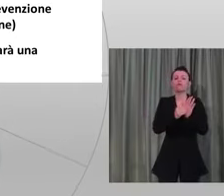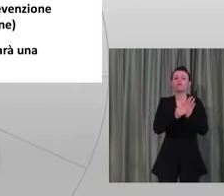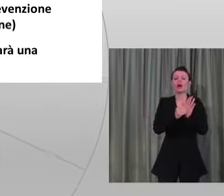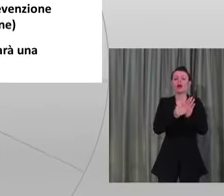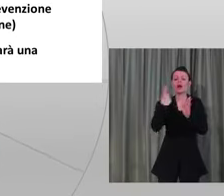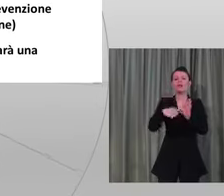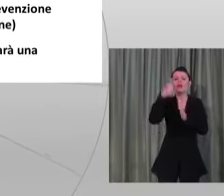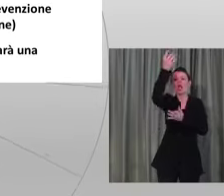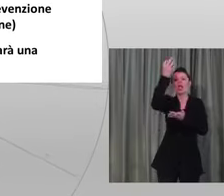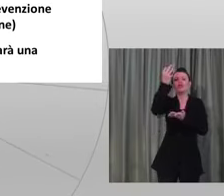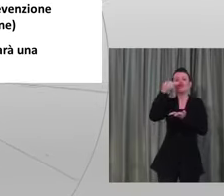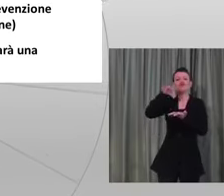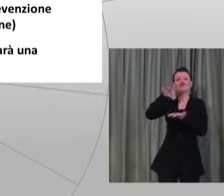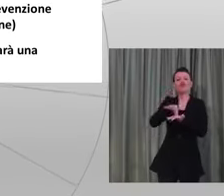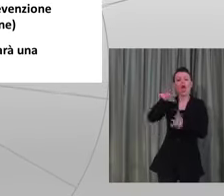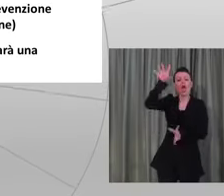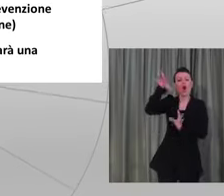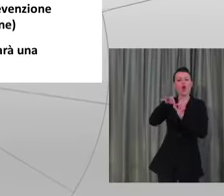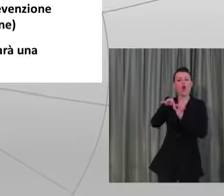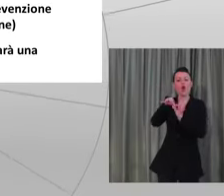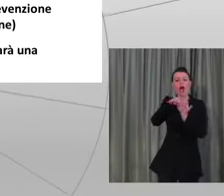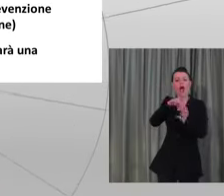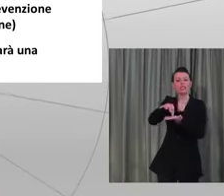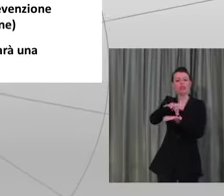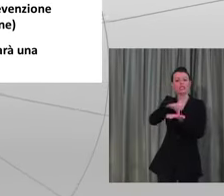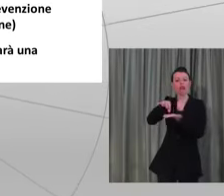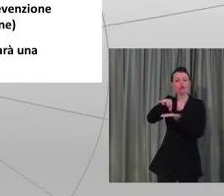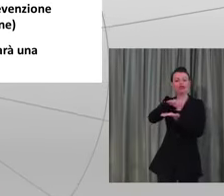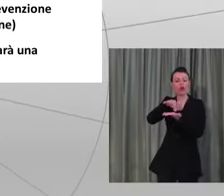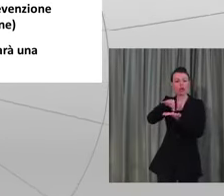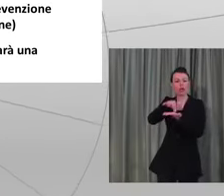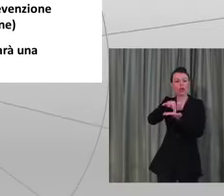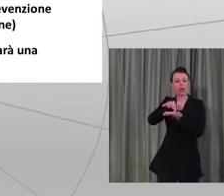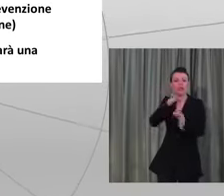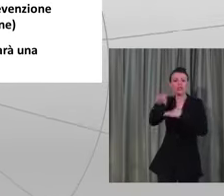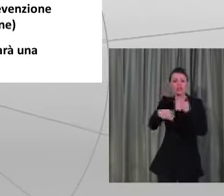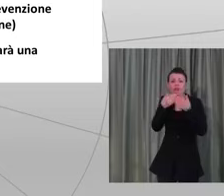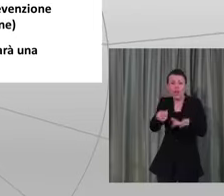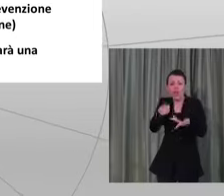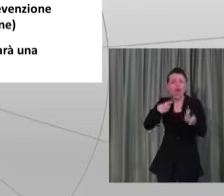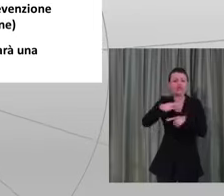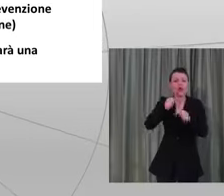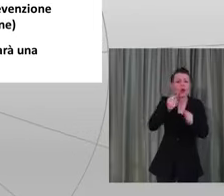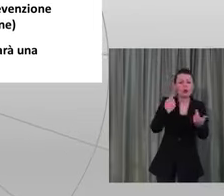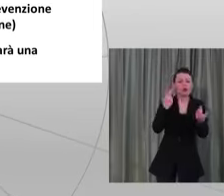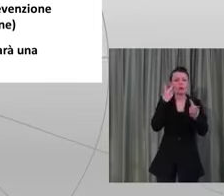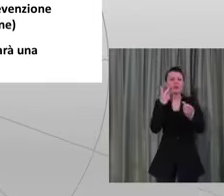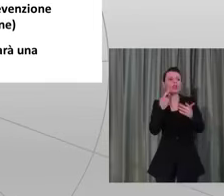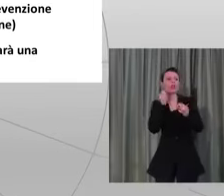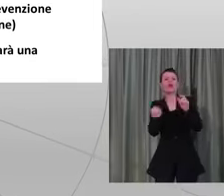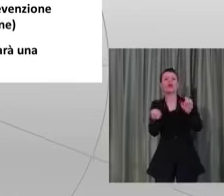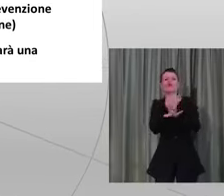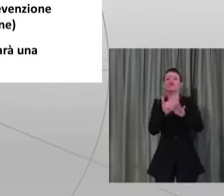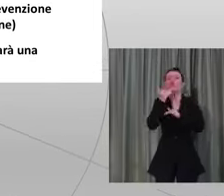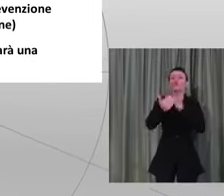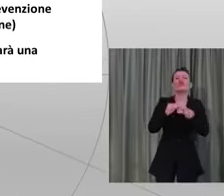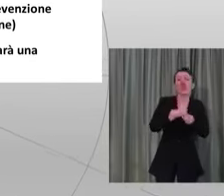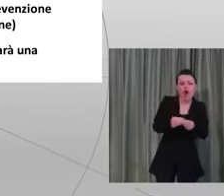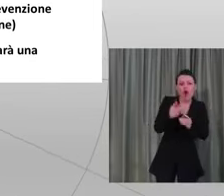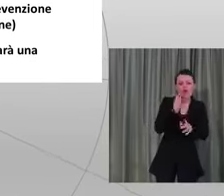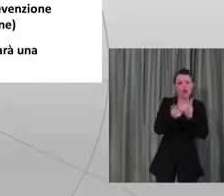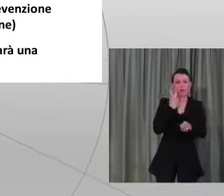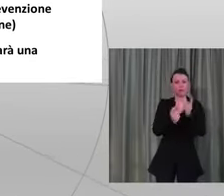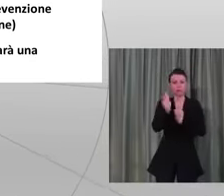comportamentali e per prevedere cosa potrebbe accadere insomma il futuro ci